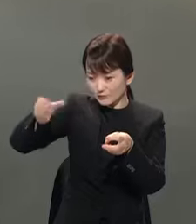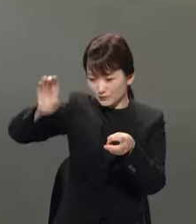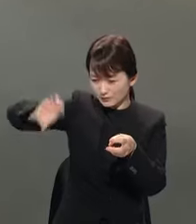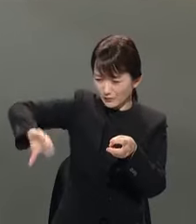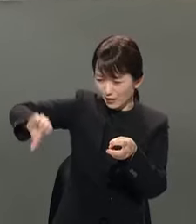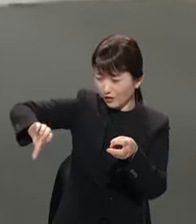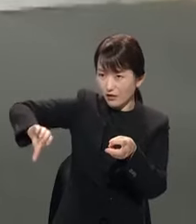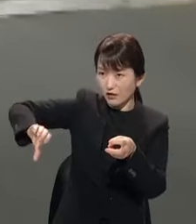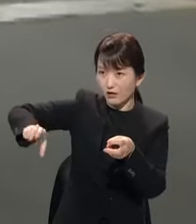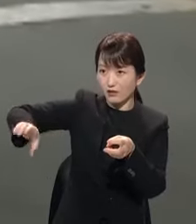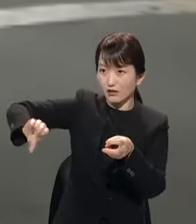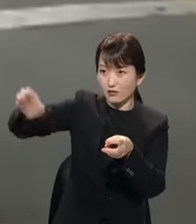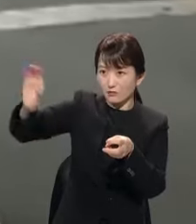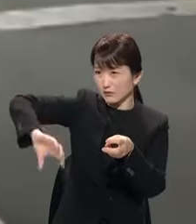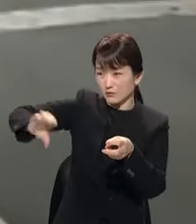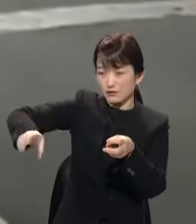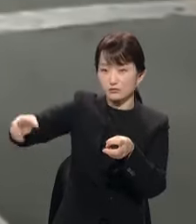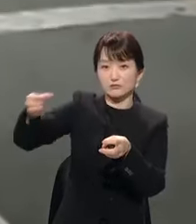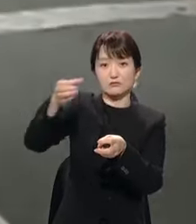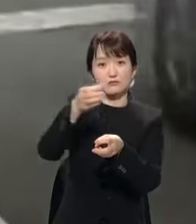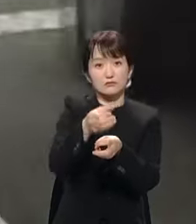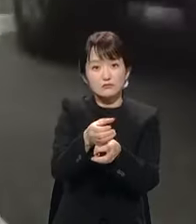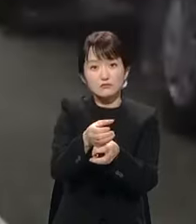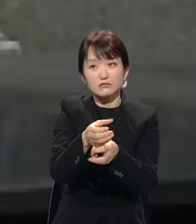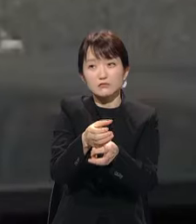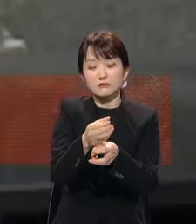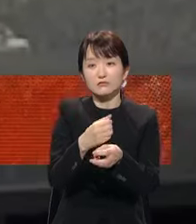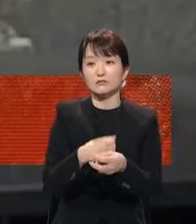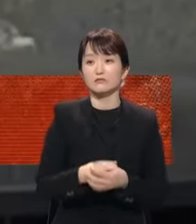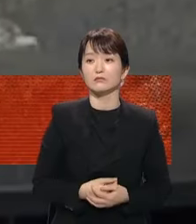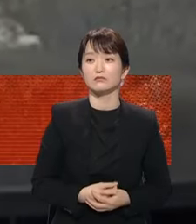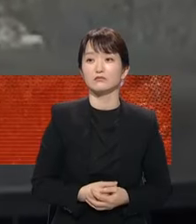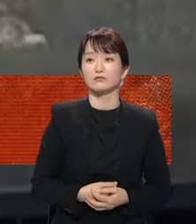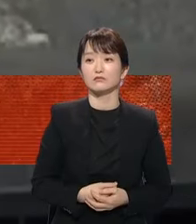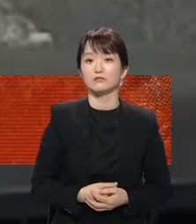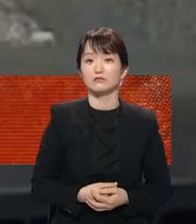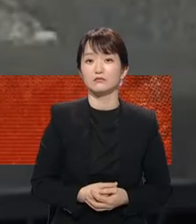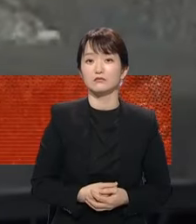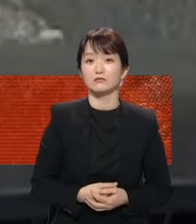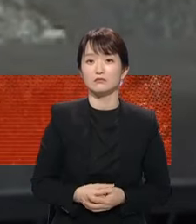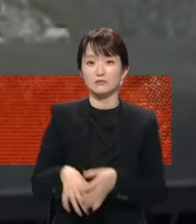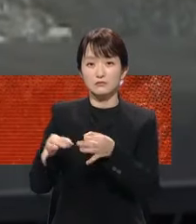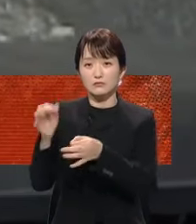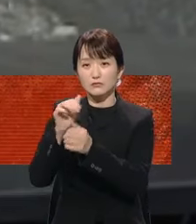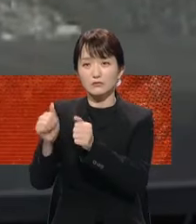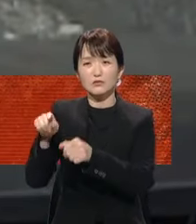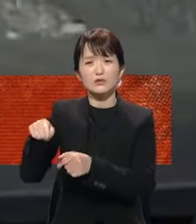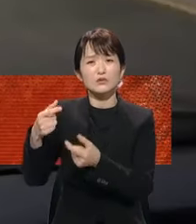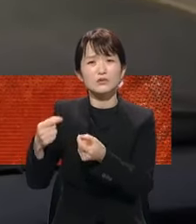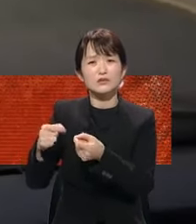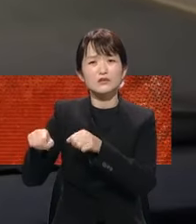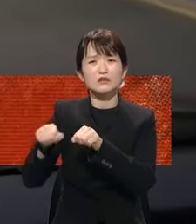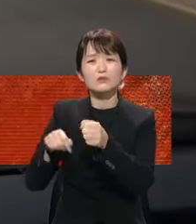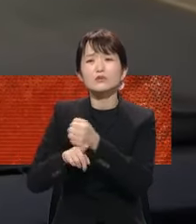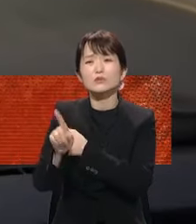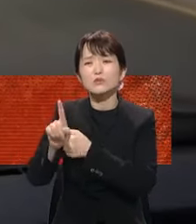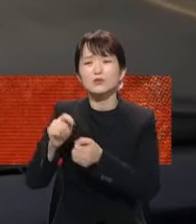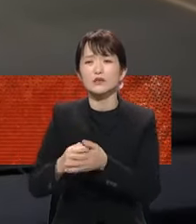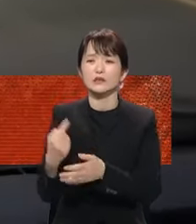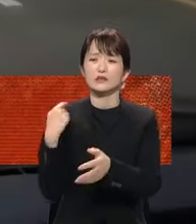소중하니까 하듯이 버리고 손은 다시 쏙 들어갑니다. 자, 김 변호사님, 진짜 왜 저러고 사, 뒤에서 다 찍고